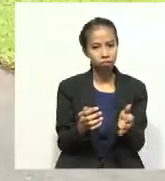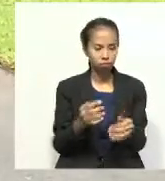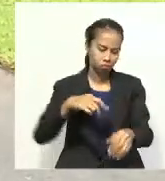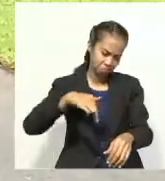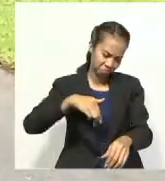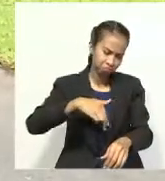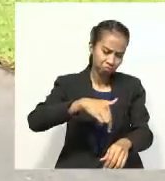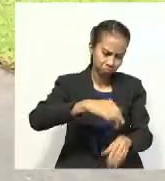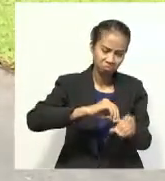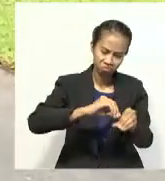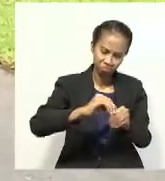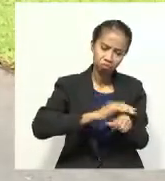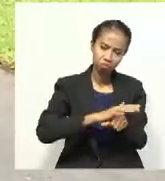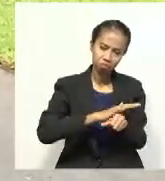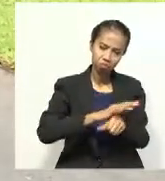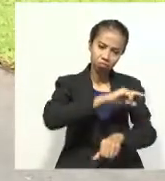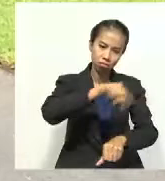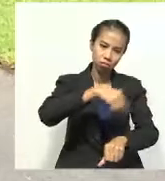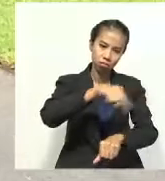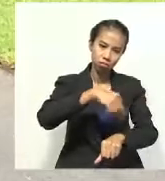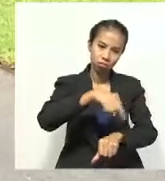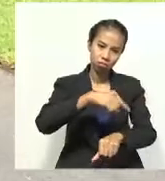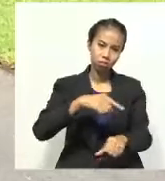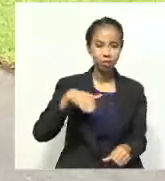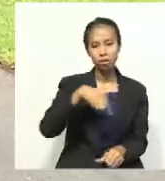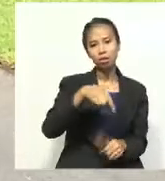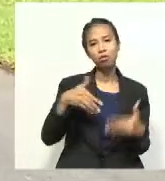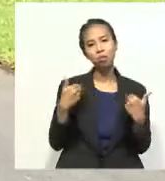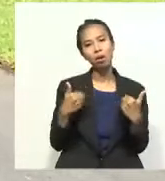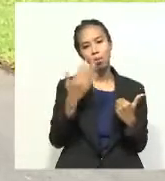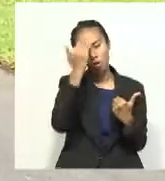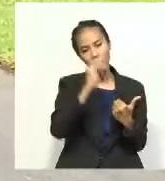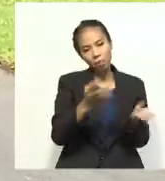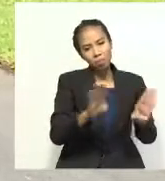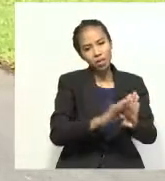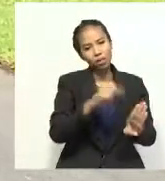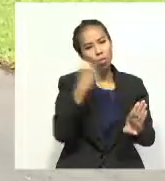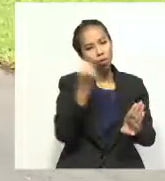มควรแล้วก็ทางมันจะไม่ได้สะดวกสบายเพราะเขาไม่ได้เปิดให้ท่องเที่ยว